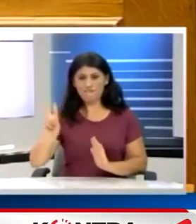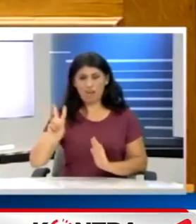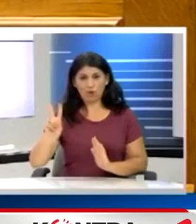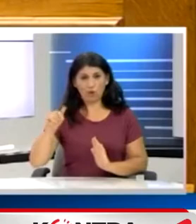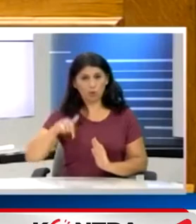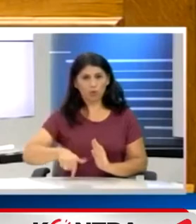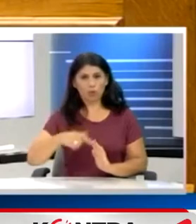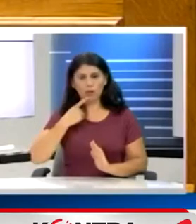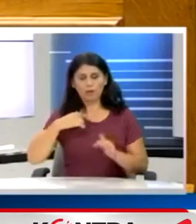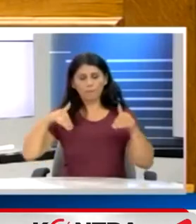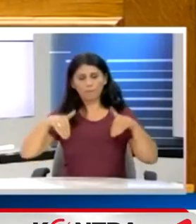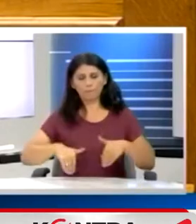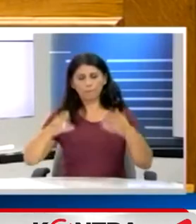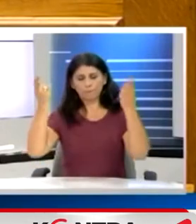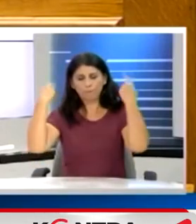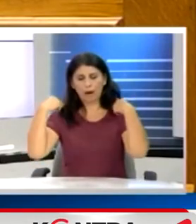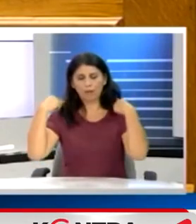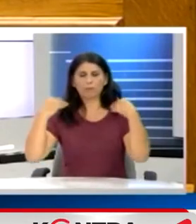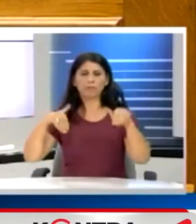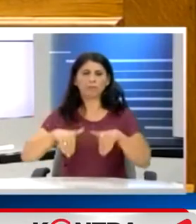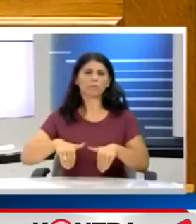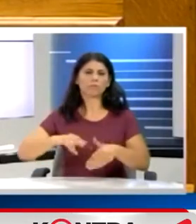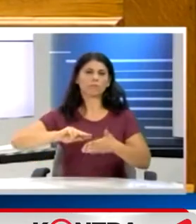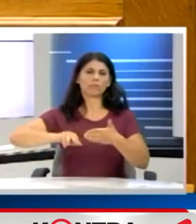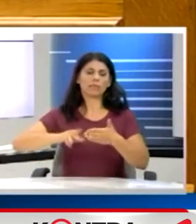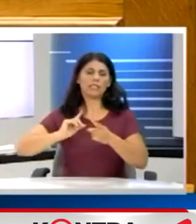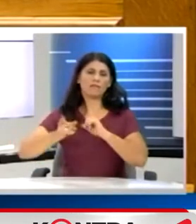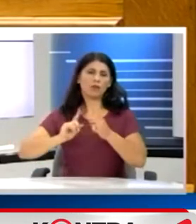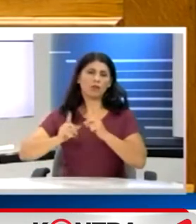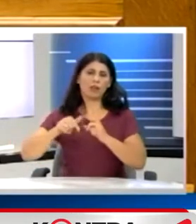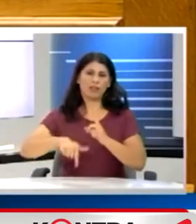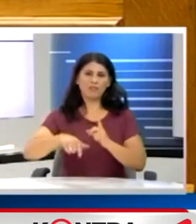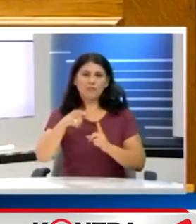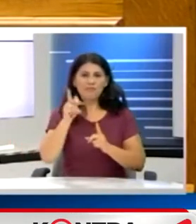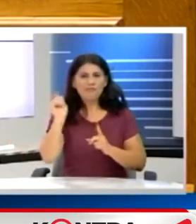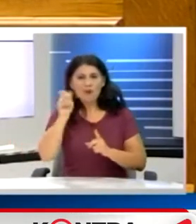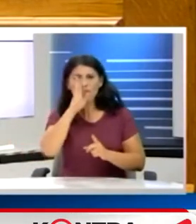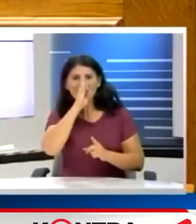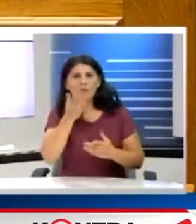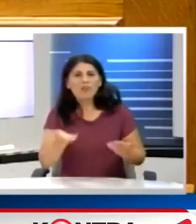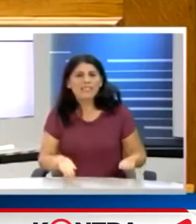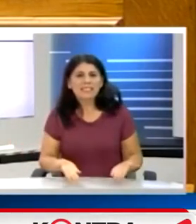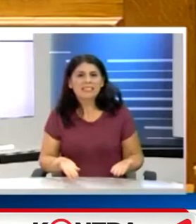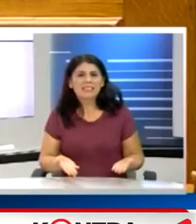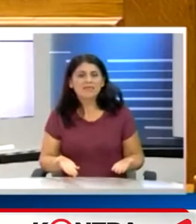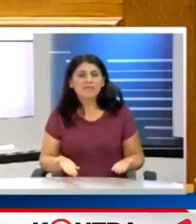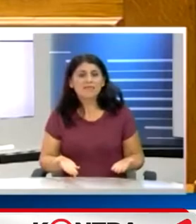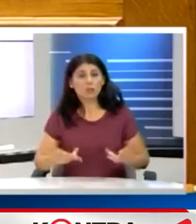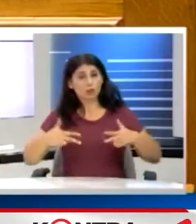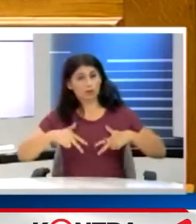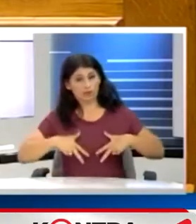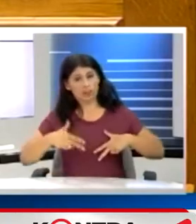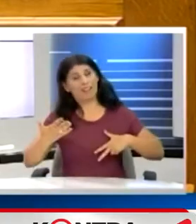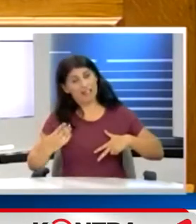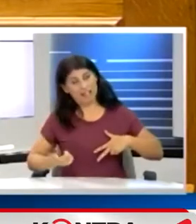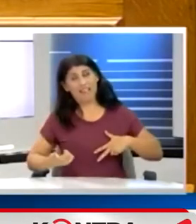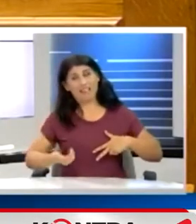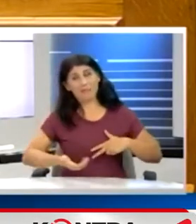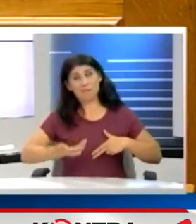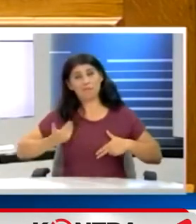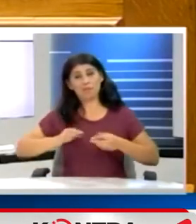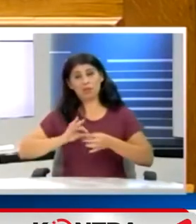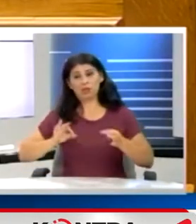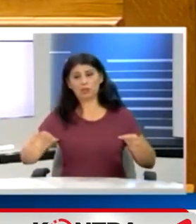απόλυτη τήρηση της συμφωνίας. Πολιτική υποκρισία και εδώ. Στο δε κράτος έχετε προϊστορία.